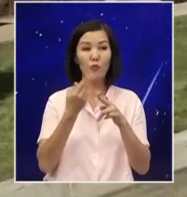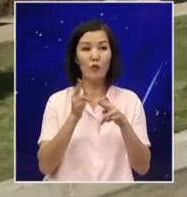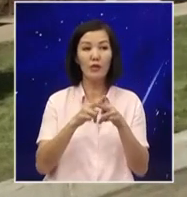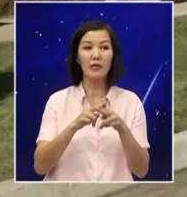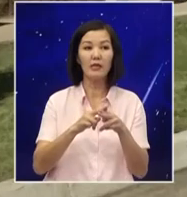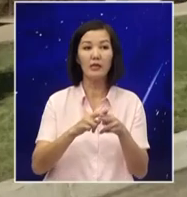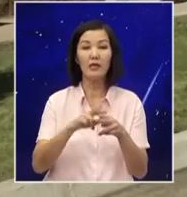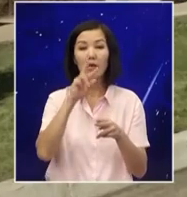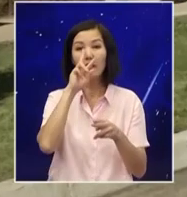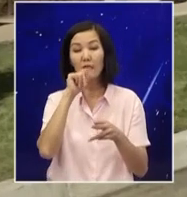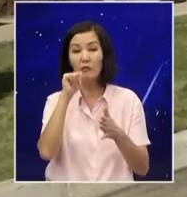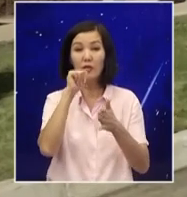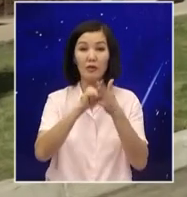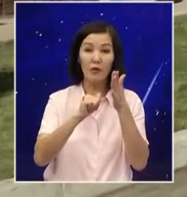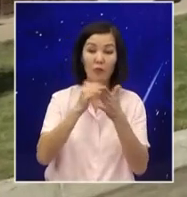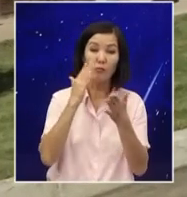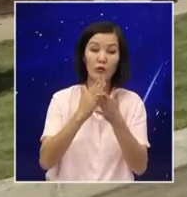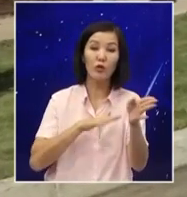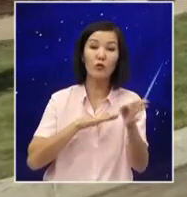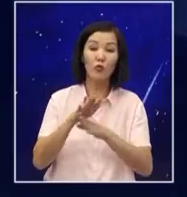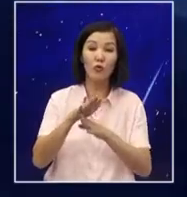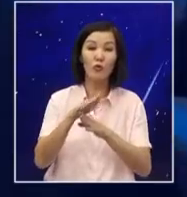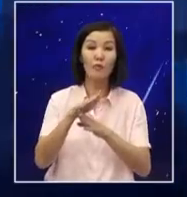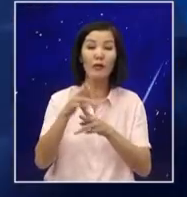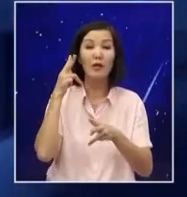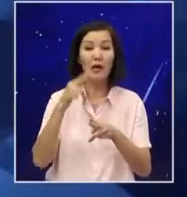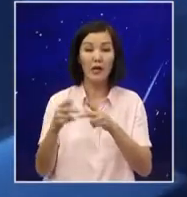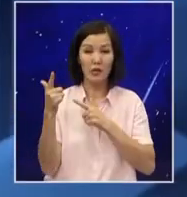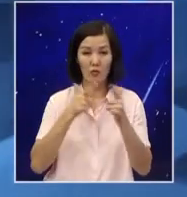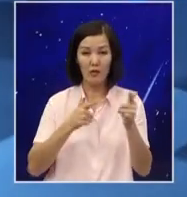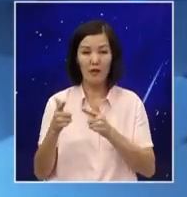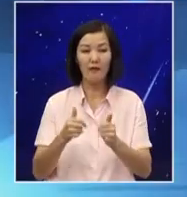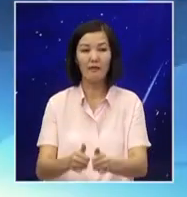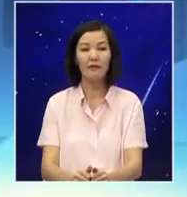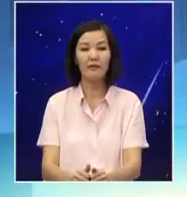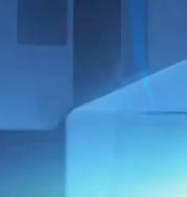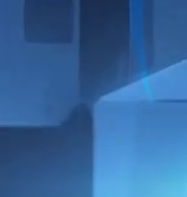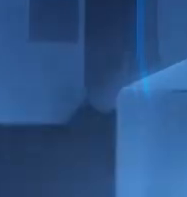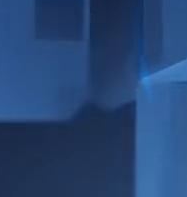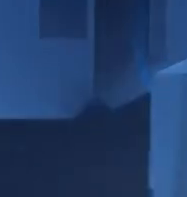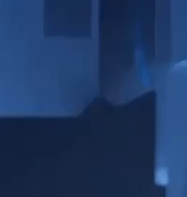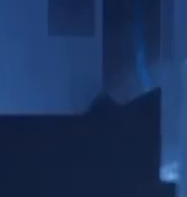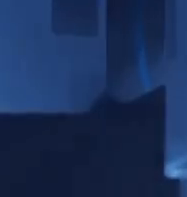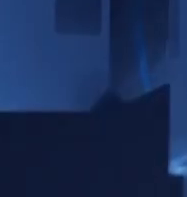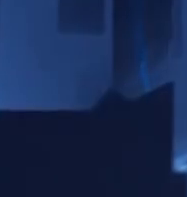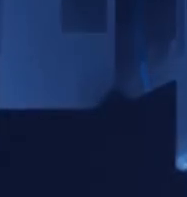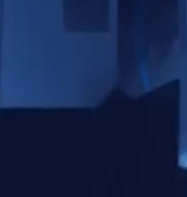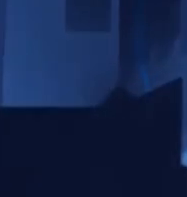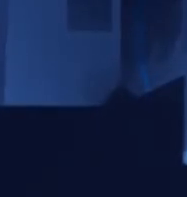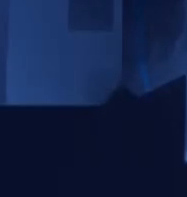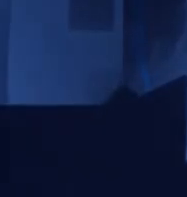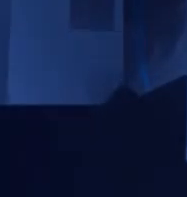кемшіліктер болса, біздің строителдер толығыменен бітіріп беруге дайын. Құрманжан Қасымжанұлы, Аманжол Жөнкешев, Жетісу